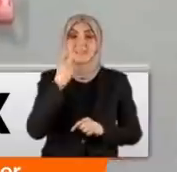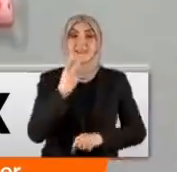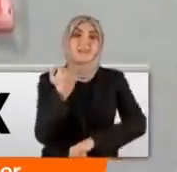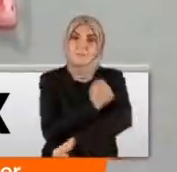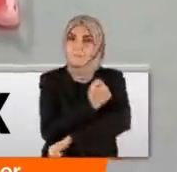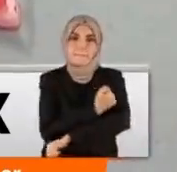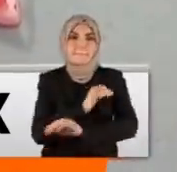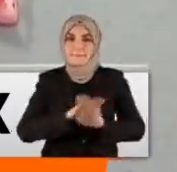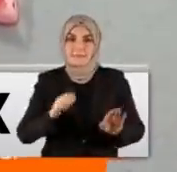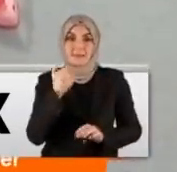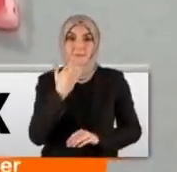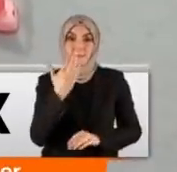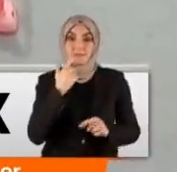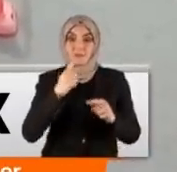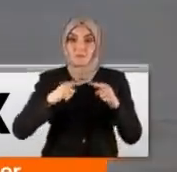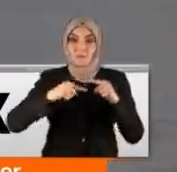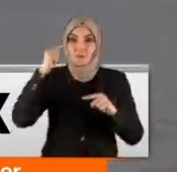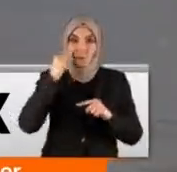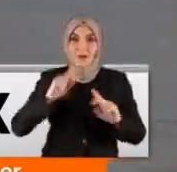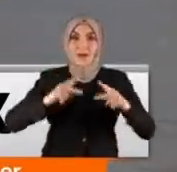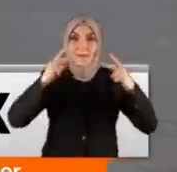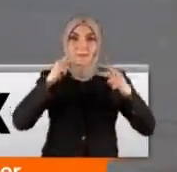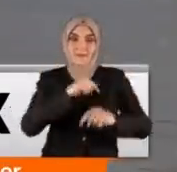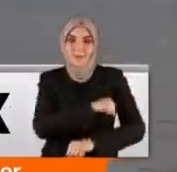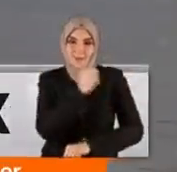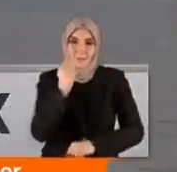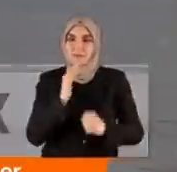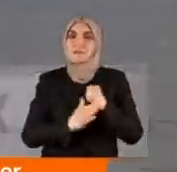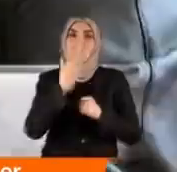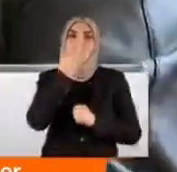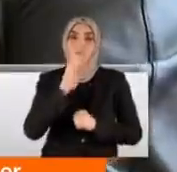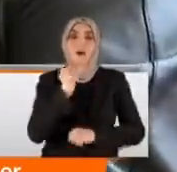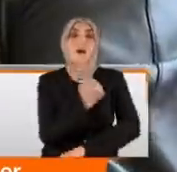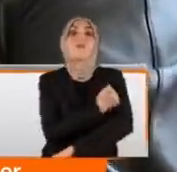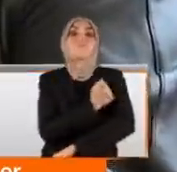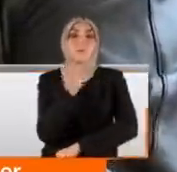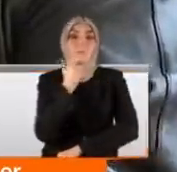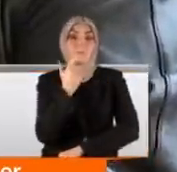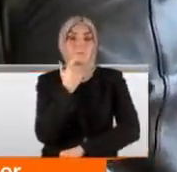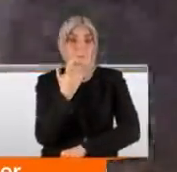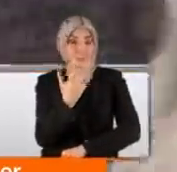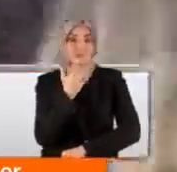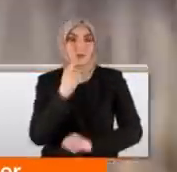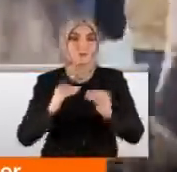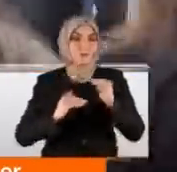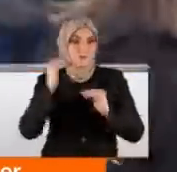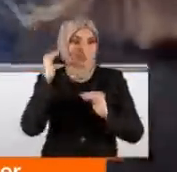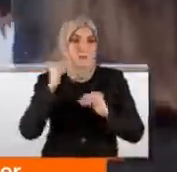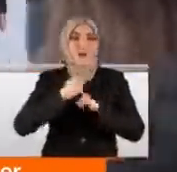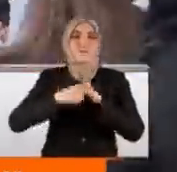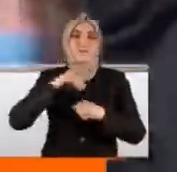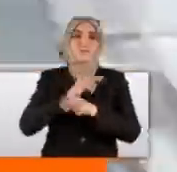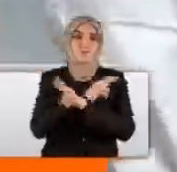üstüne kademeli normalleşmede kısıtlama yok. Ancak aşı yaptırmamış 65 yaş üstü hafta içi sadece 10 ila 14 arası